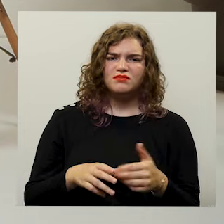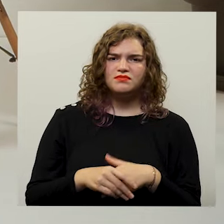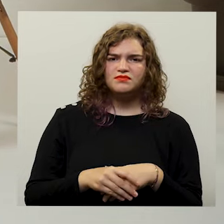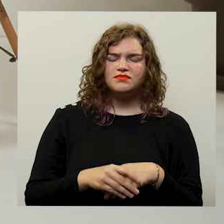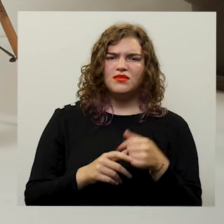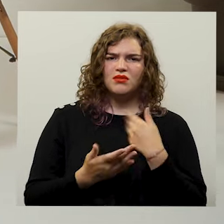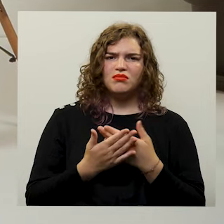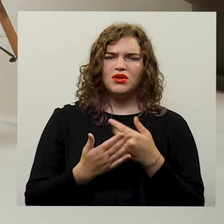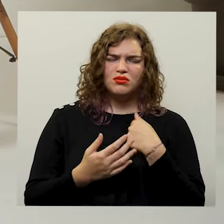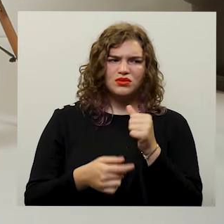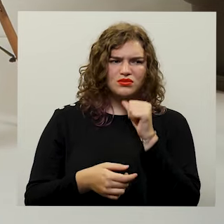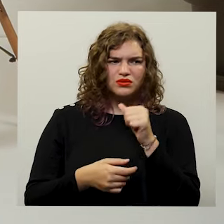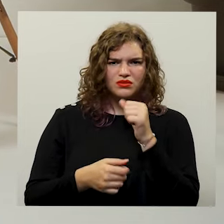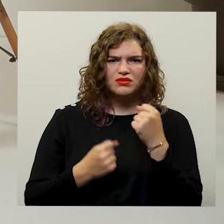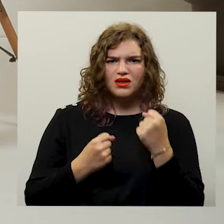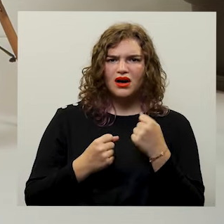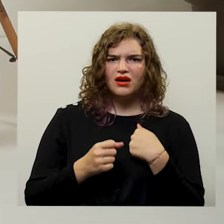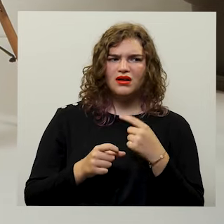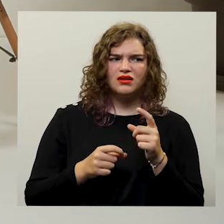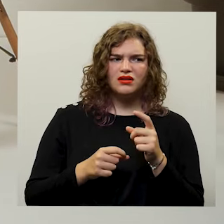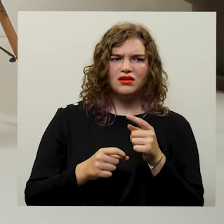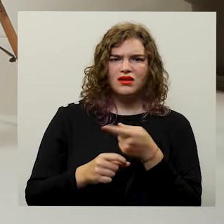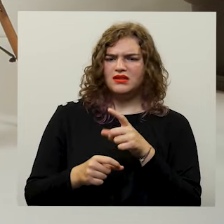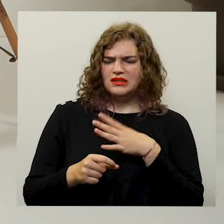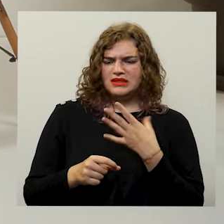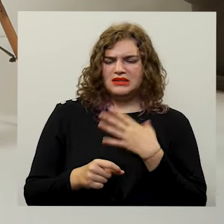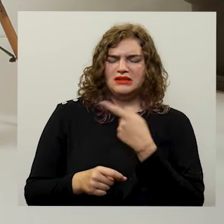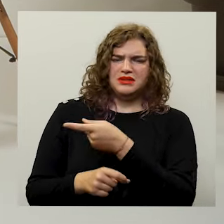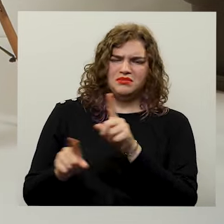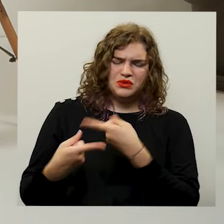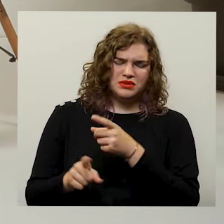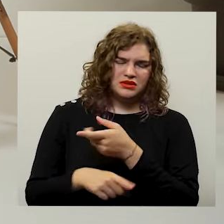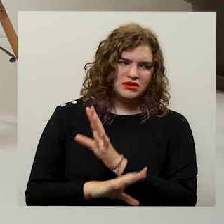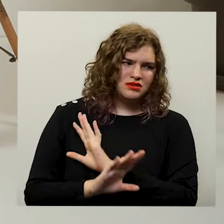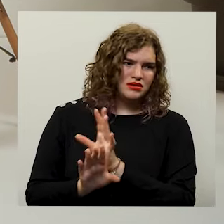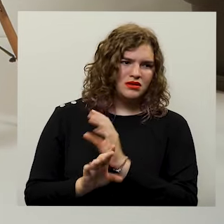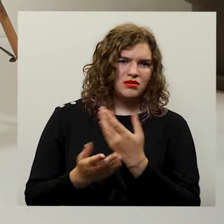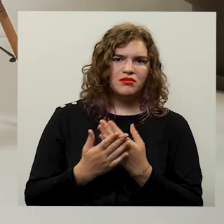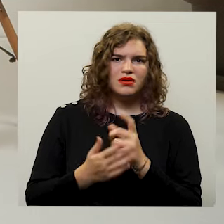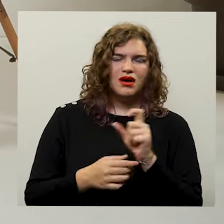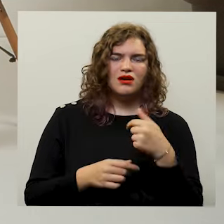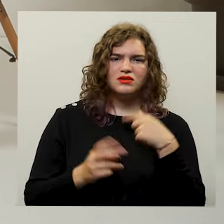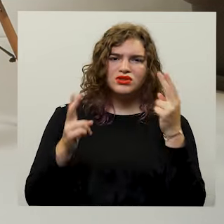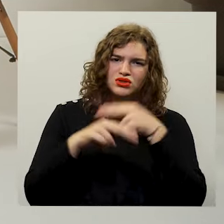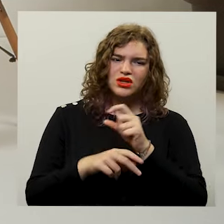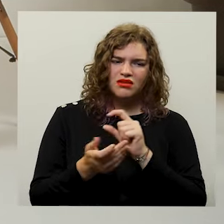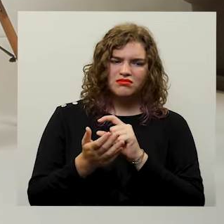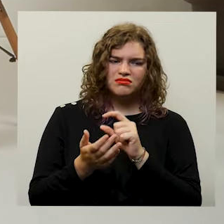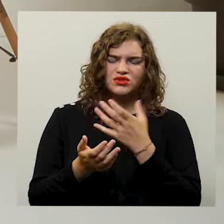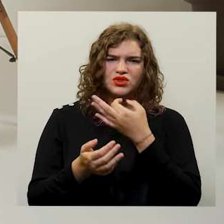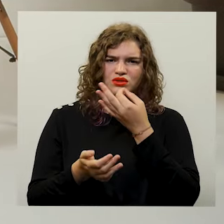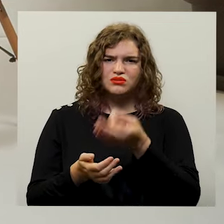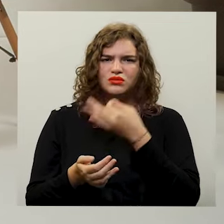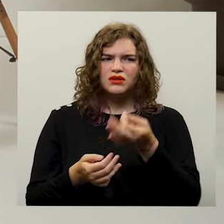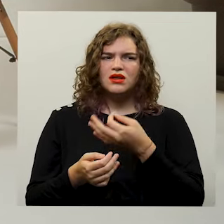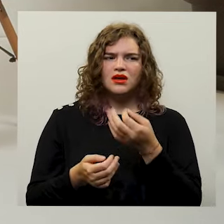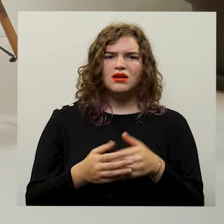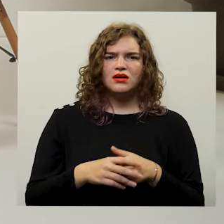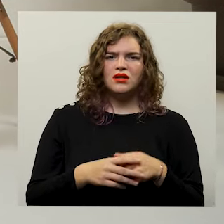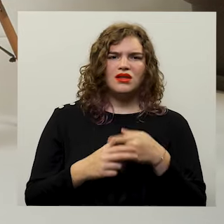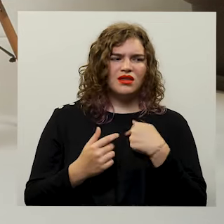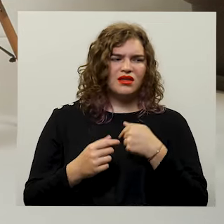Și pentru mine era o durere, pentru că nu suportam ce asculta el. Mai ales că mai înțelegeam și versurile și... Și eu nu